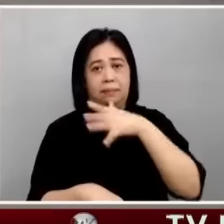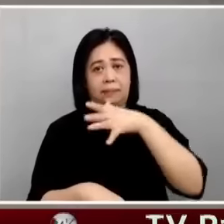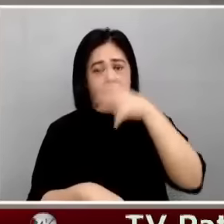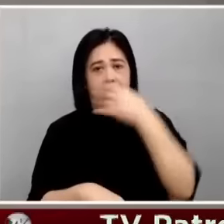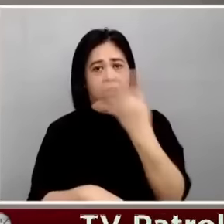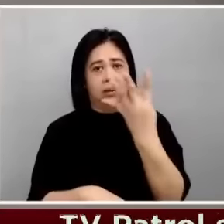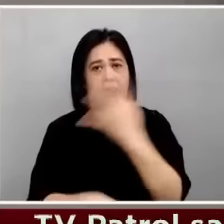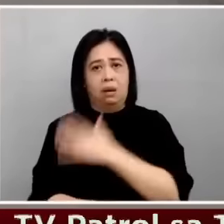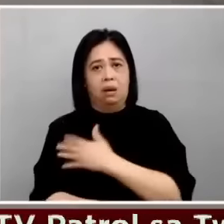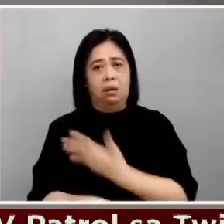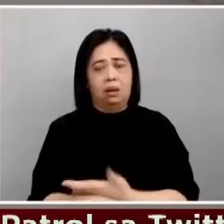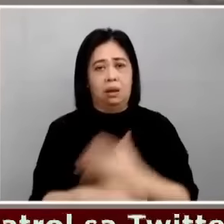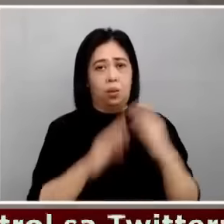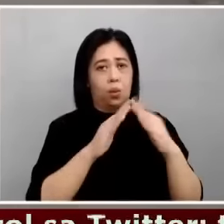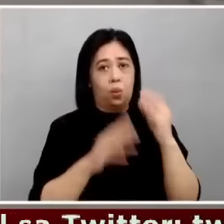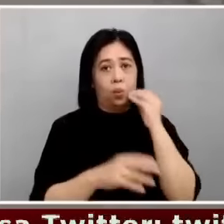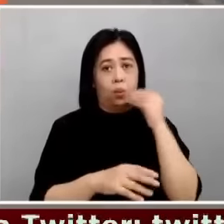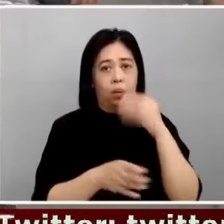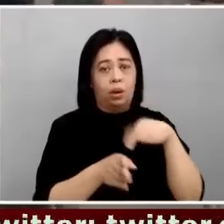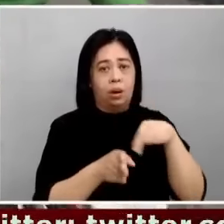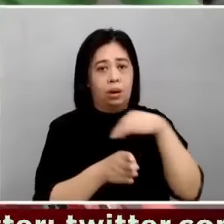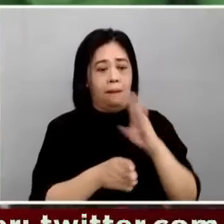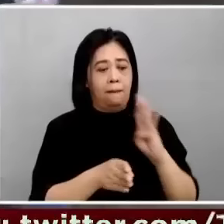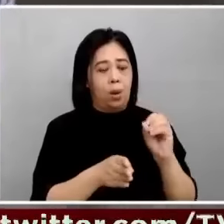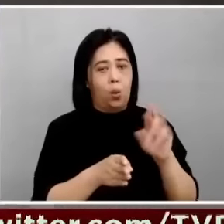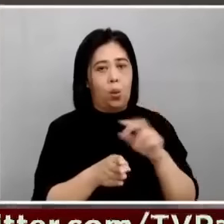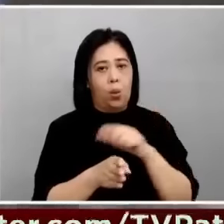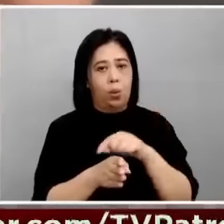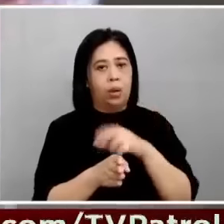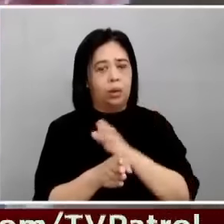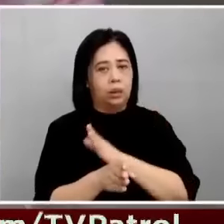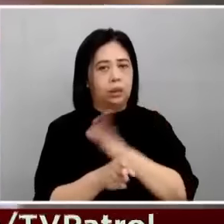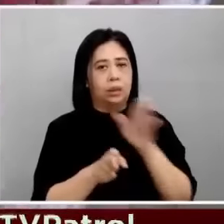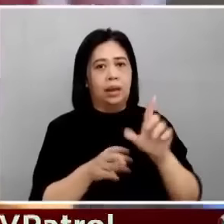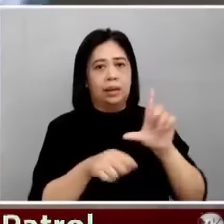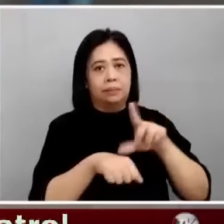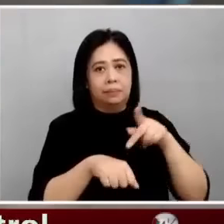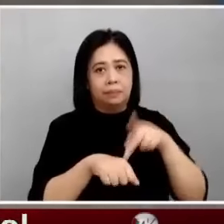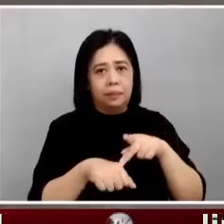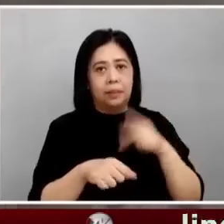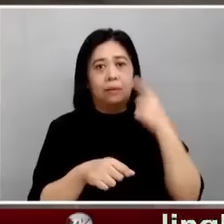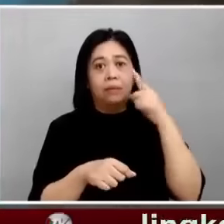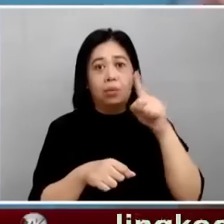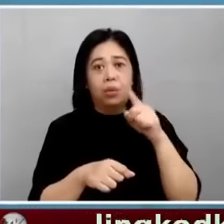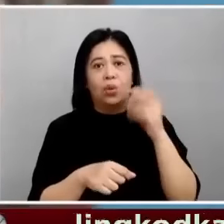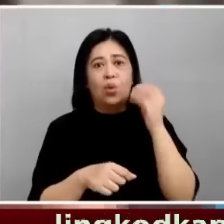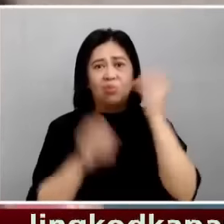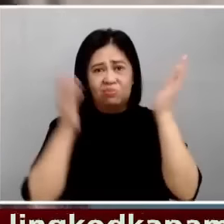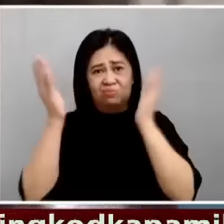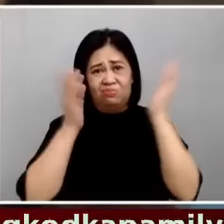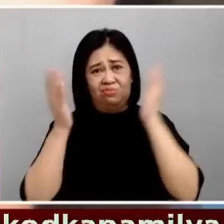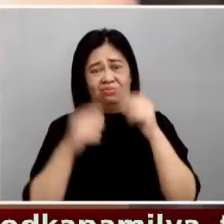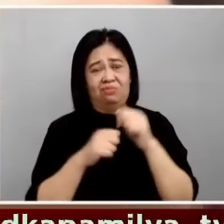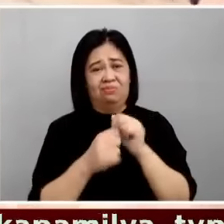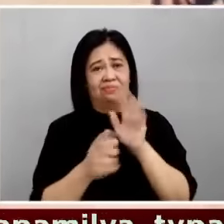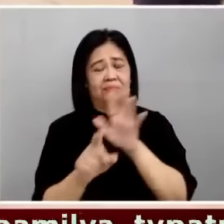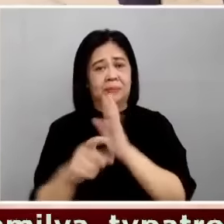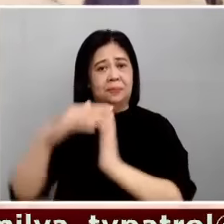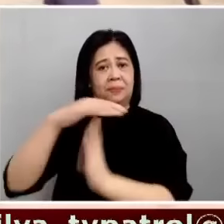anak. Nakatira siya sa boundary ng Bacoor at tumatawid sa Las Piñas para ma-home service sa mga suki sa